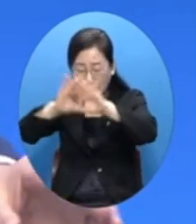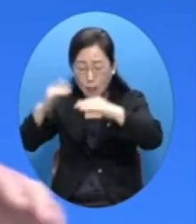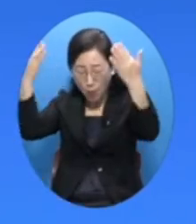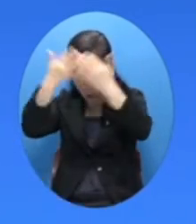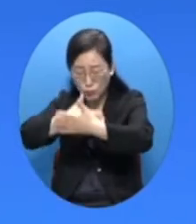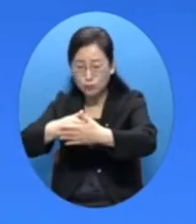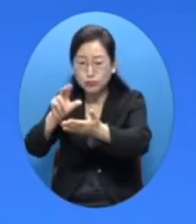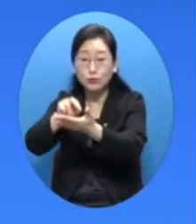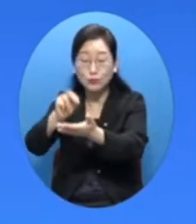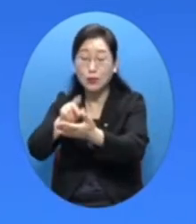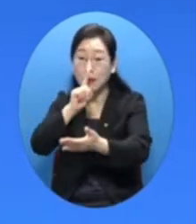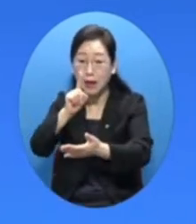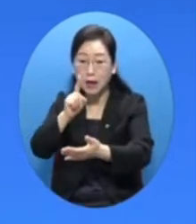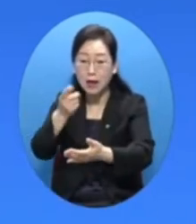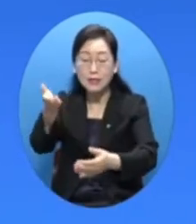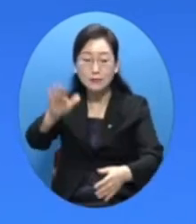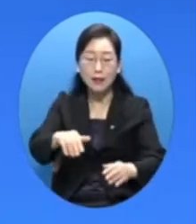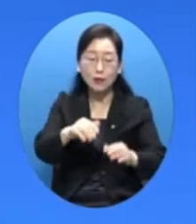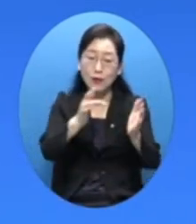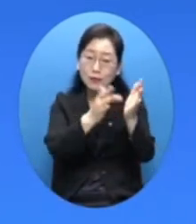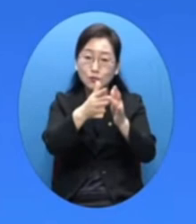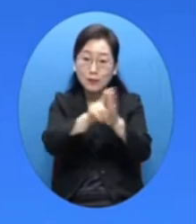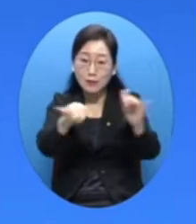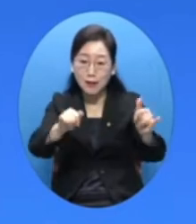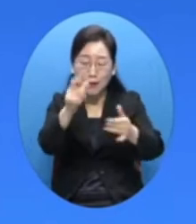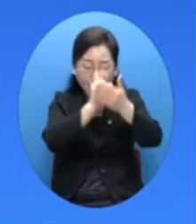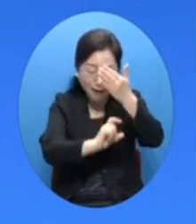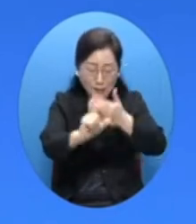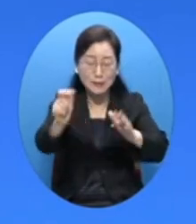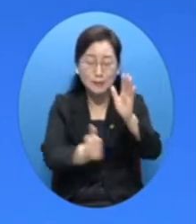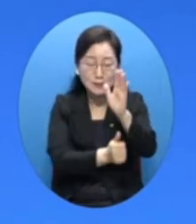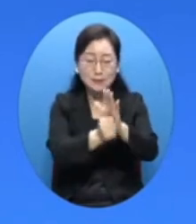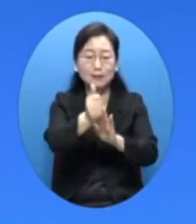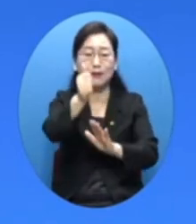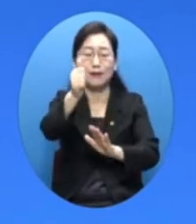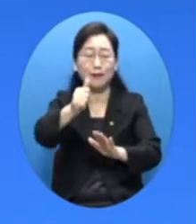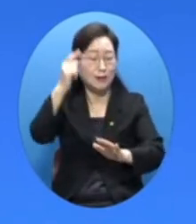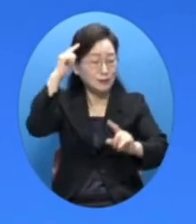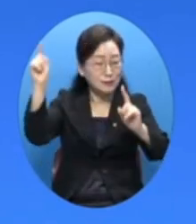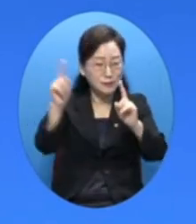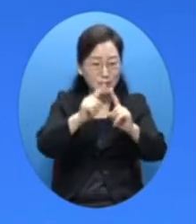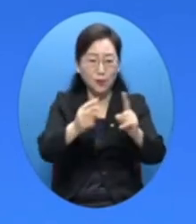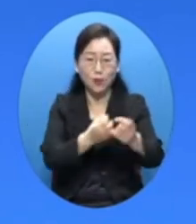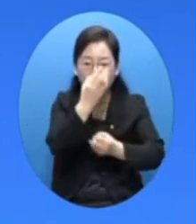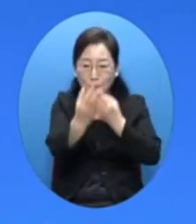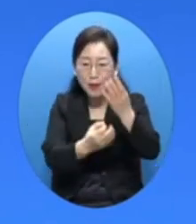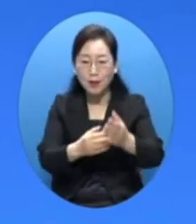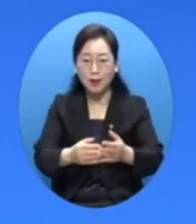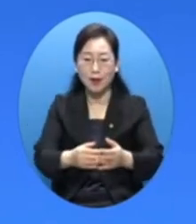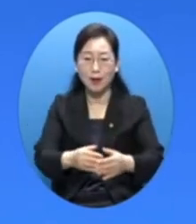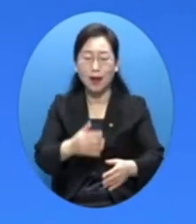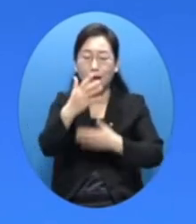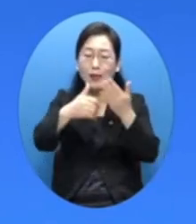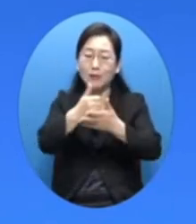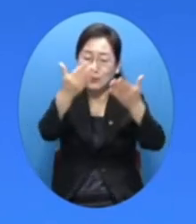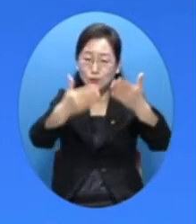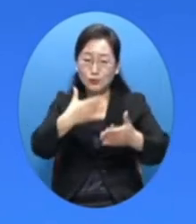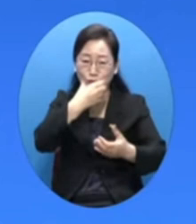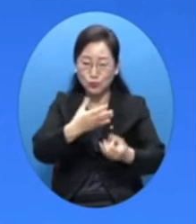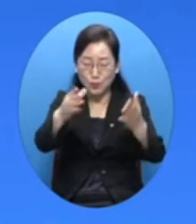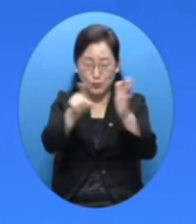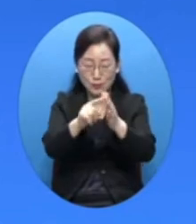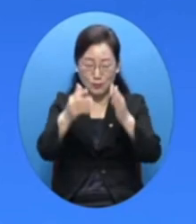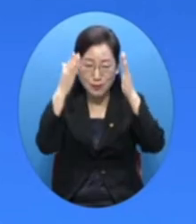문제를 말하지만은, 우리 예수님의 사람은 아침을 말하고 희망을 말하고 긍정적인 고백을 하고 우리 주 예수 하나님의 축복을 믿음으로